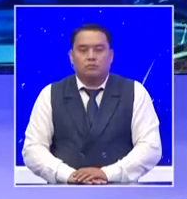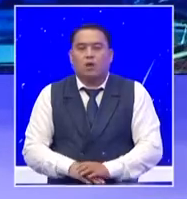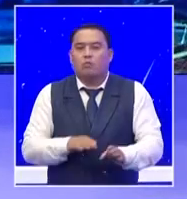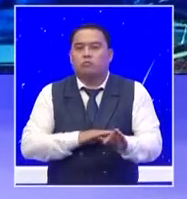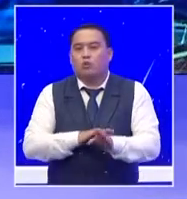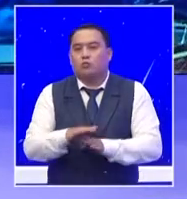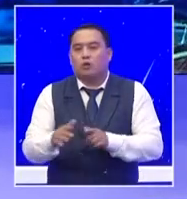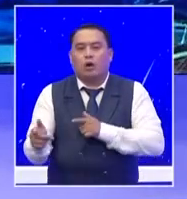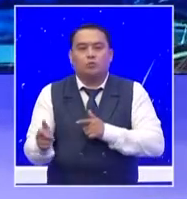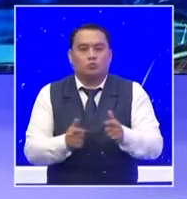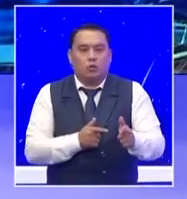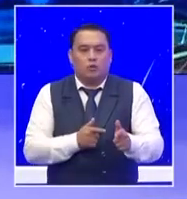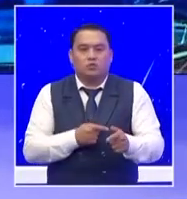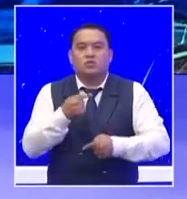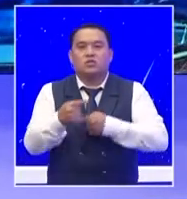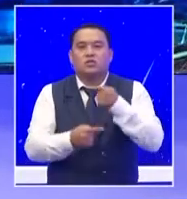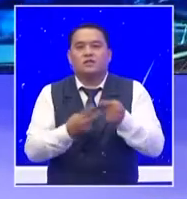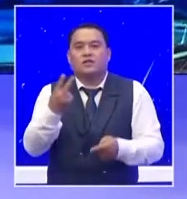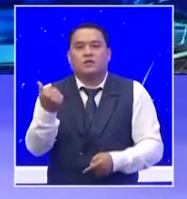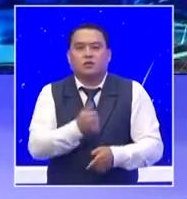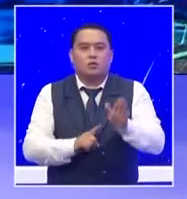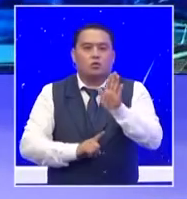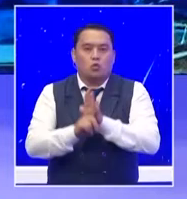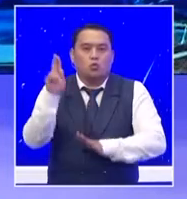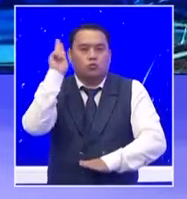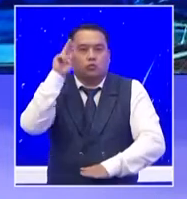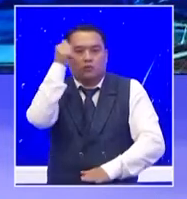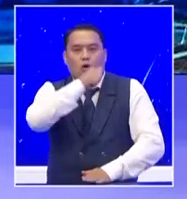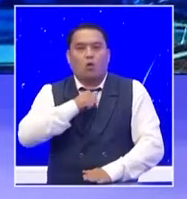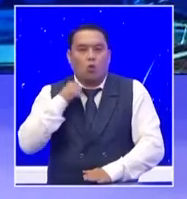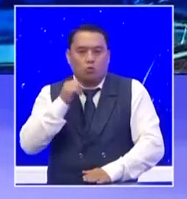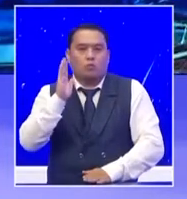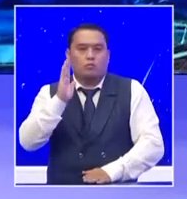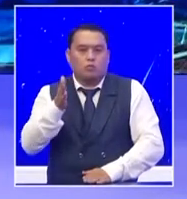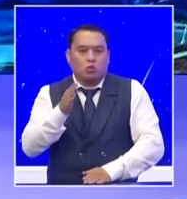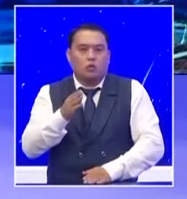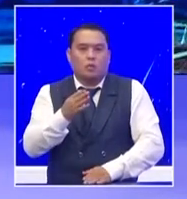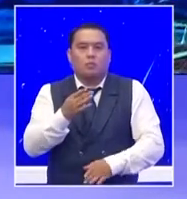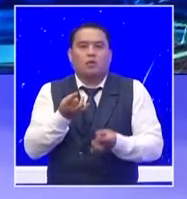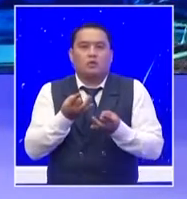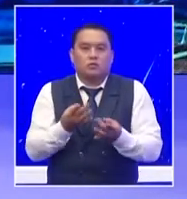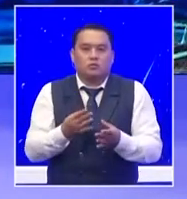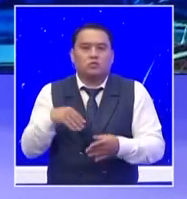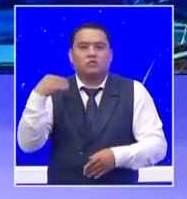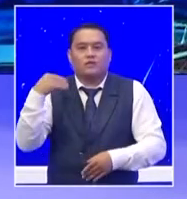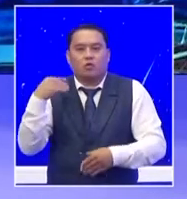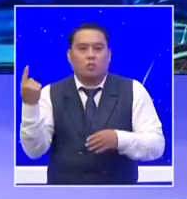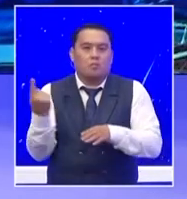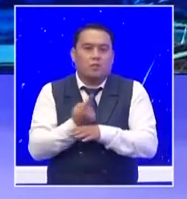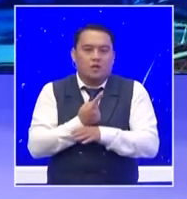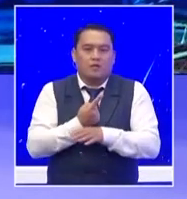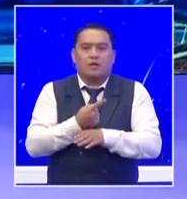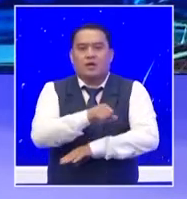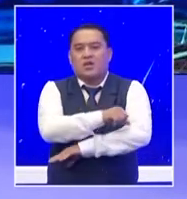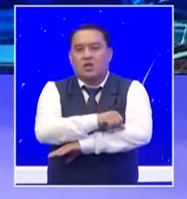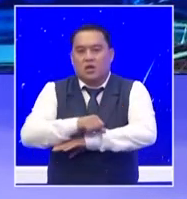Полная готовность. Буквально через 2 недели начнется новый учебный год. Правда, уже ставшего привычным школьного звонка и торжественной линейки